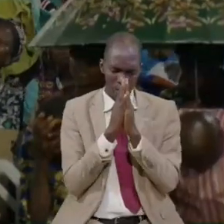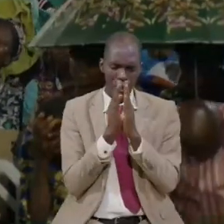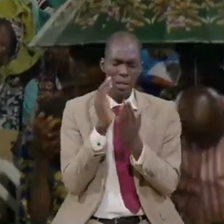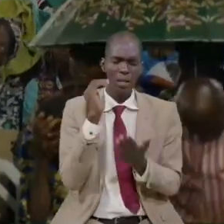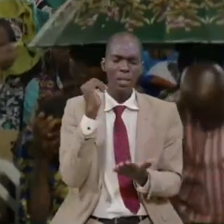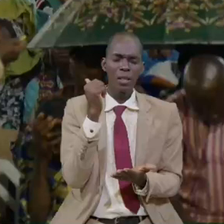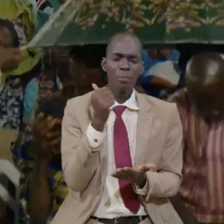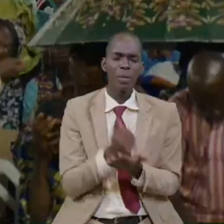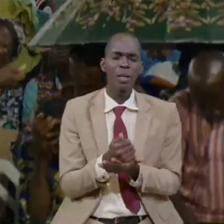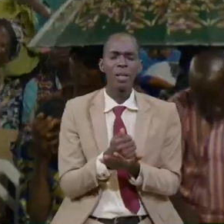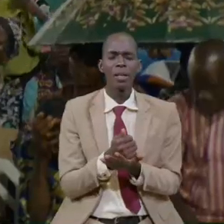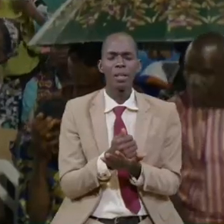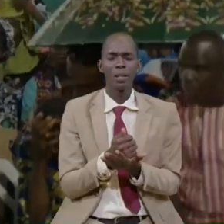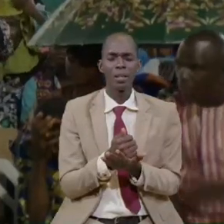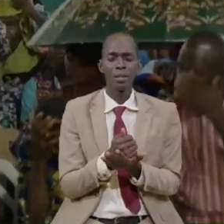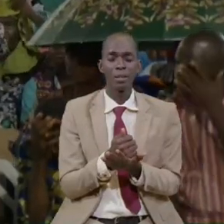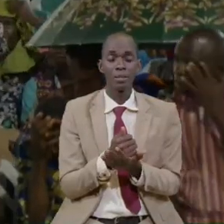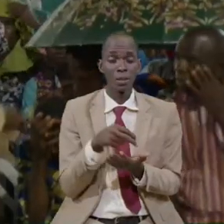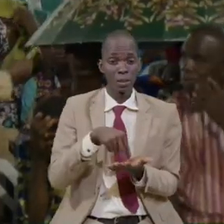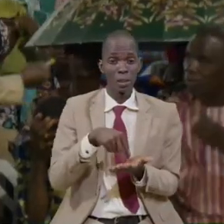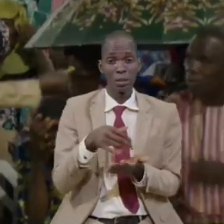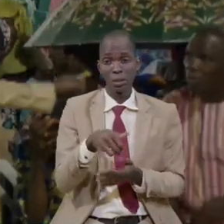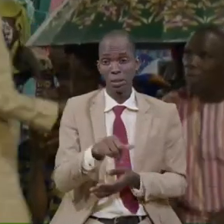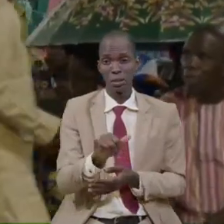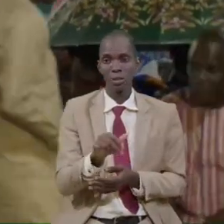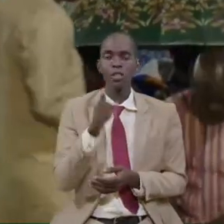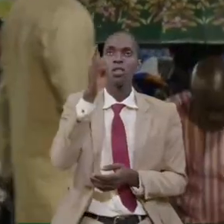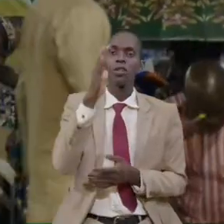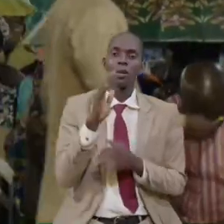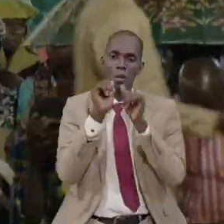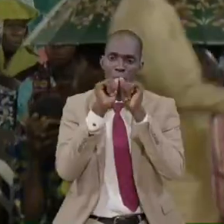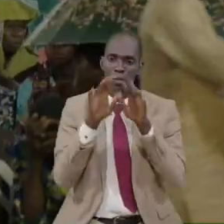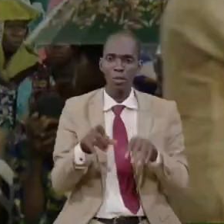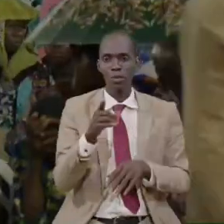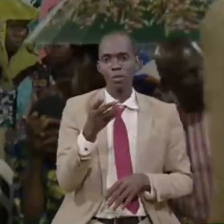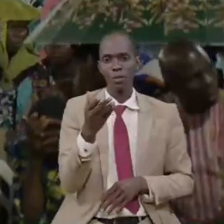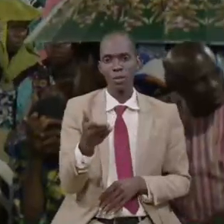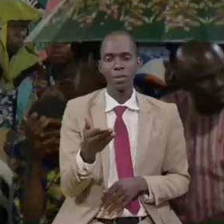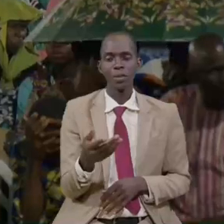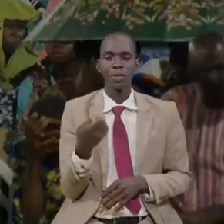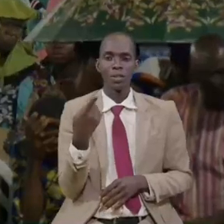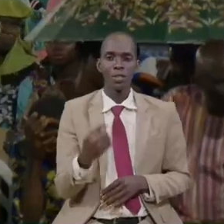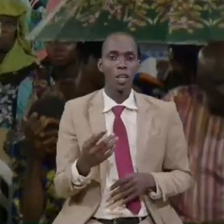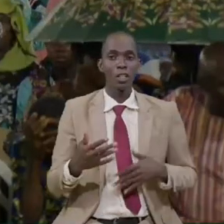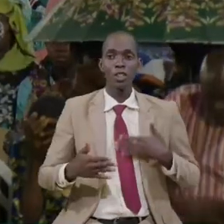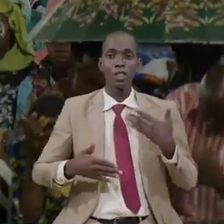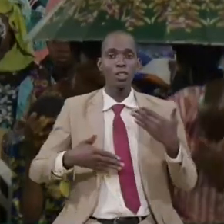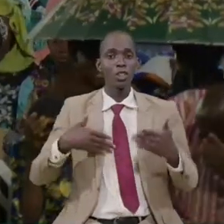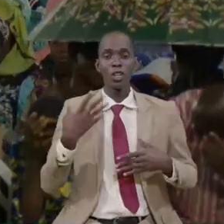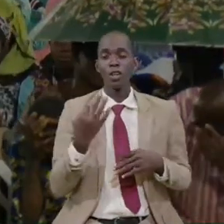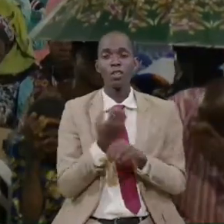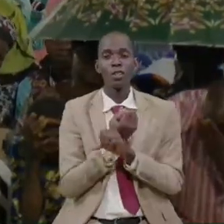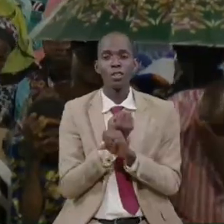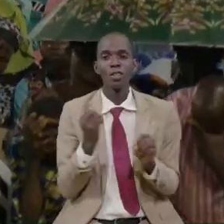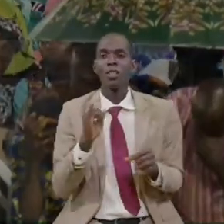prions. Toujours debout, que le Seigneur vous bénisse. La joie du salut